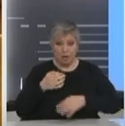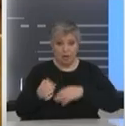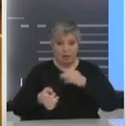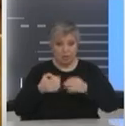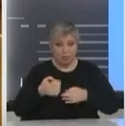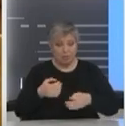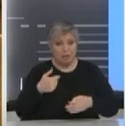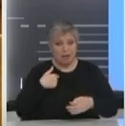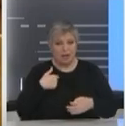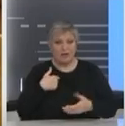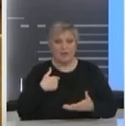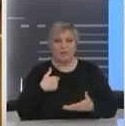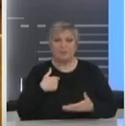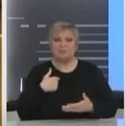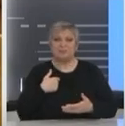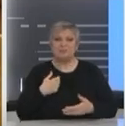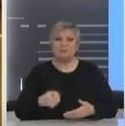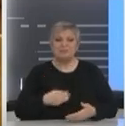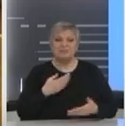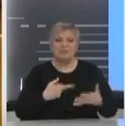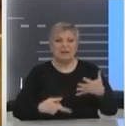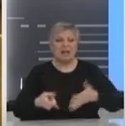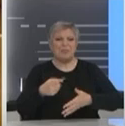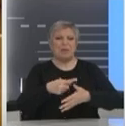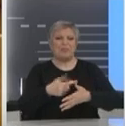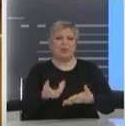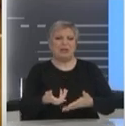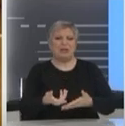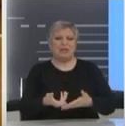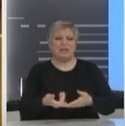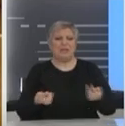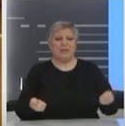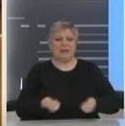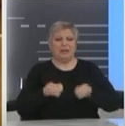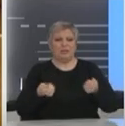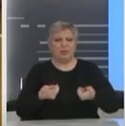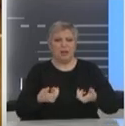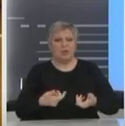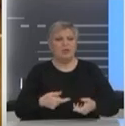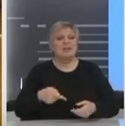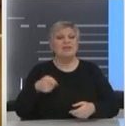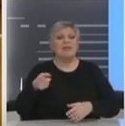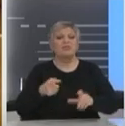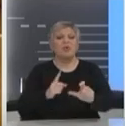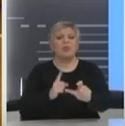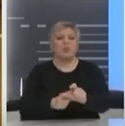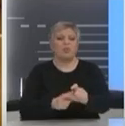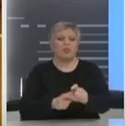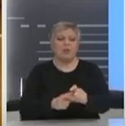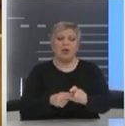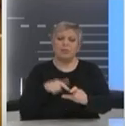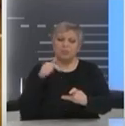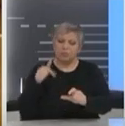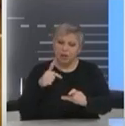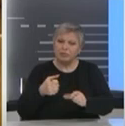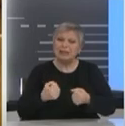να κατανοήσει το πλαίσιο της διαπραγμάτευσης ή να μην διεκδικεί, ή από το ΚΚΕ που έχει μια